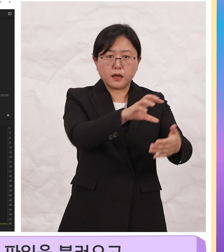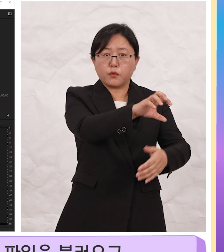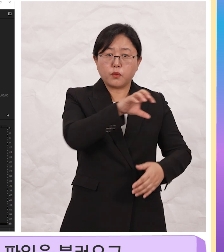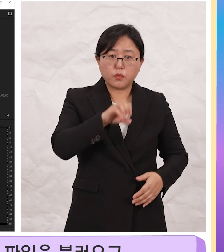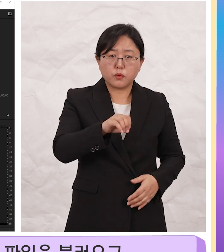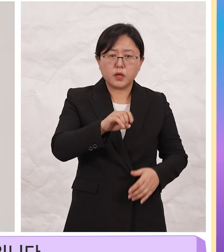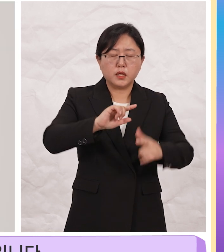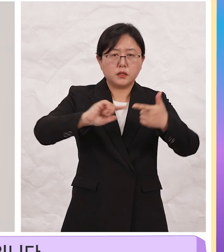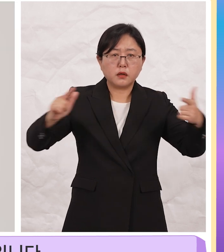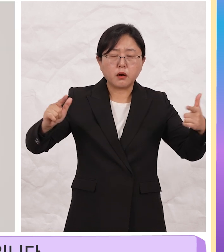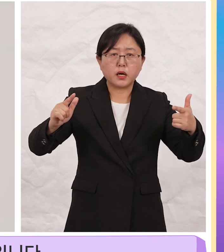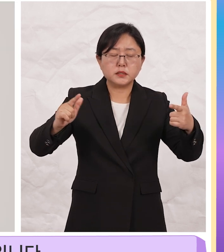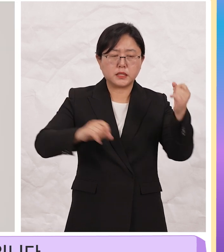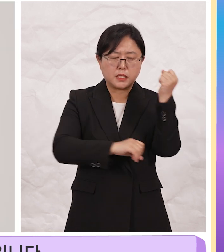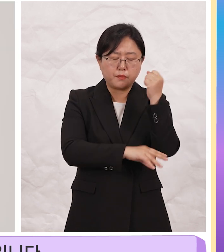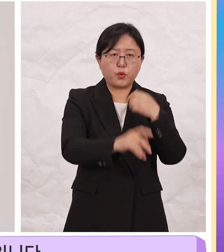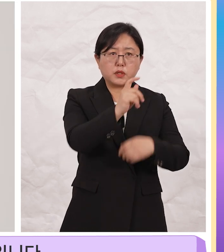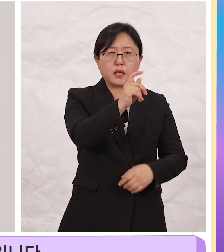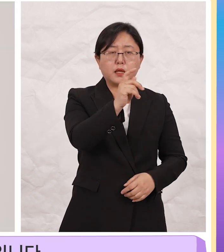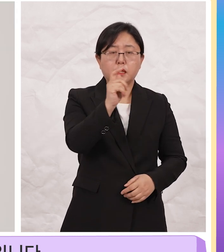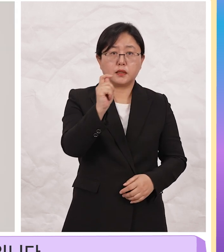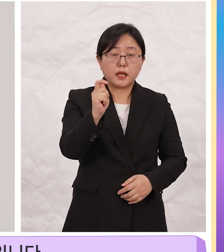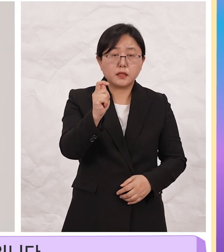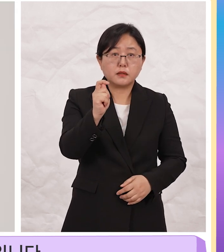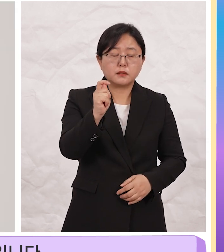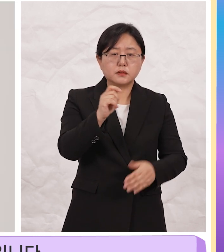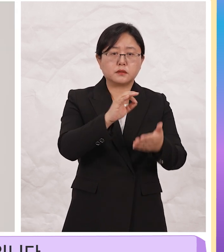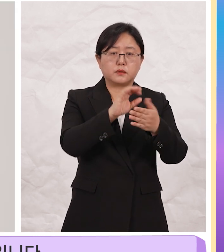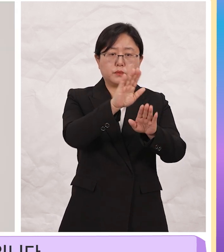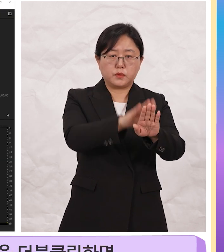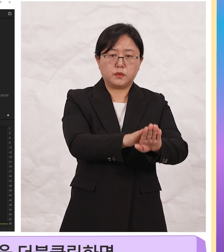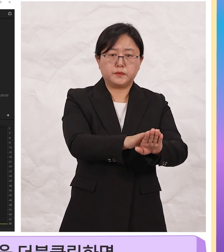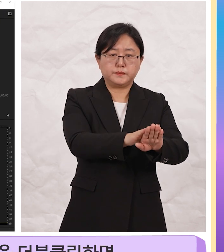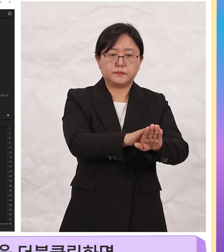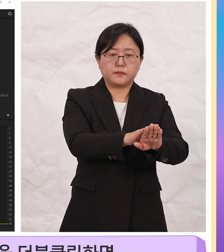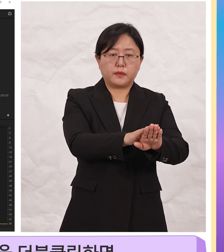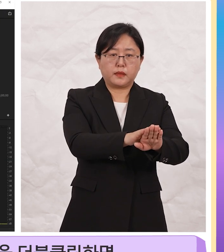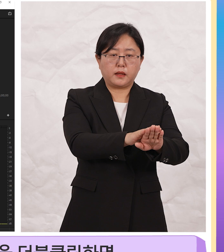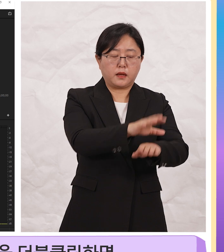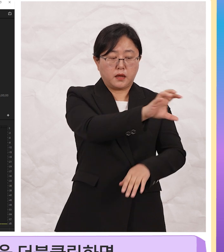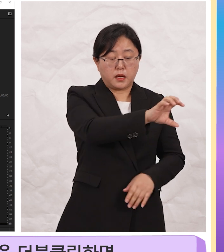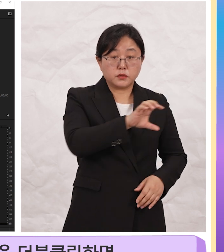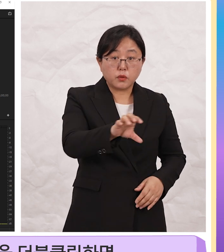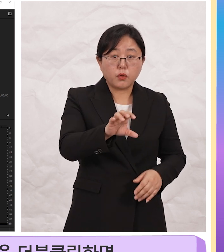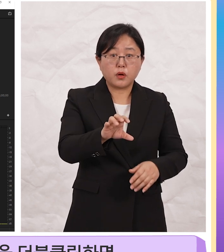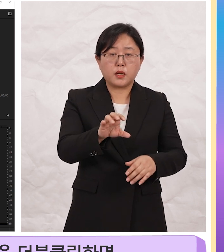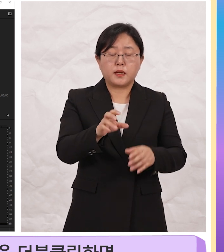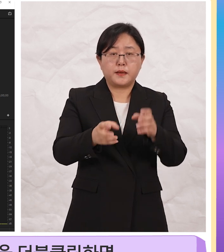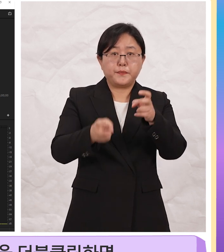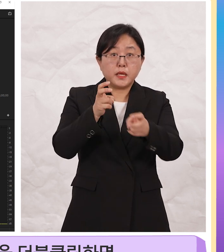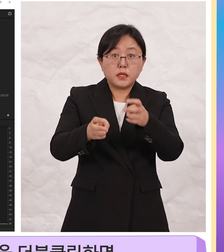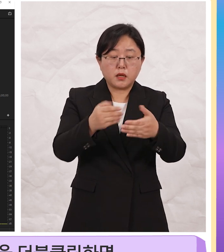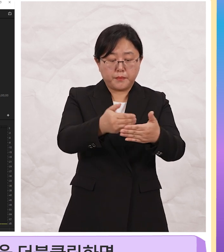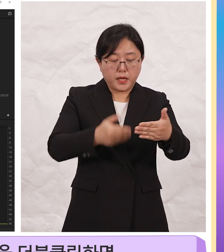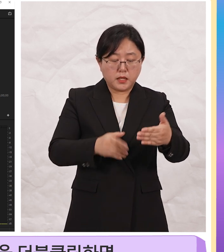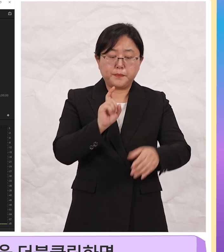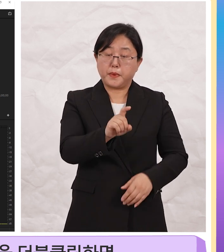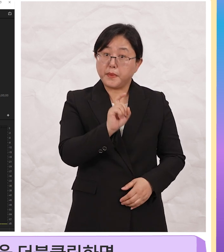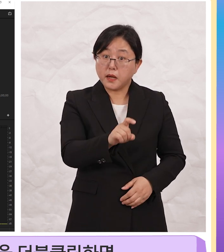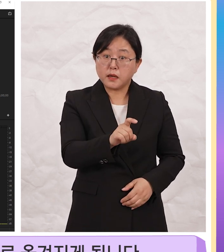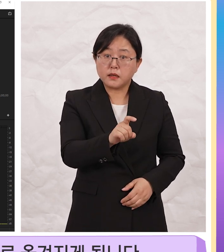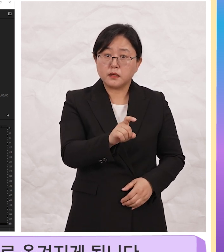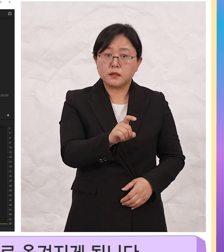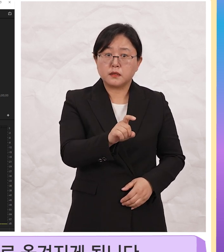파일을 불러오고 각종 소스들을 정리하는 패널입니다. 프로젝트 패널에 불러온 미디어 파일을 더블